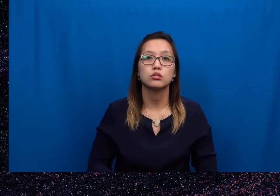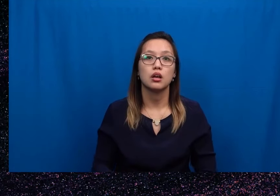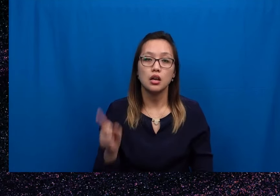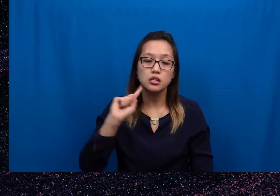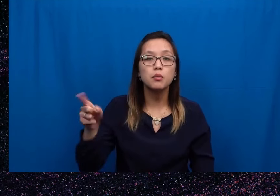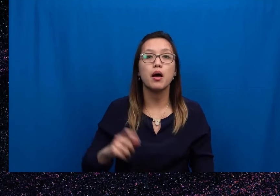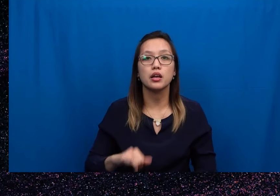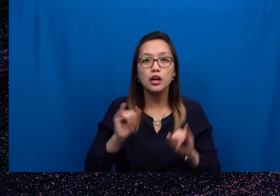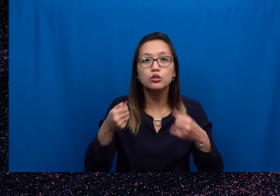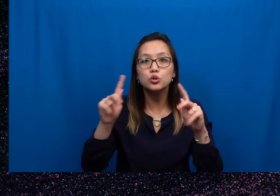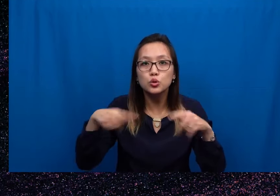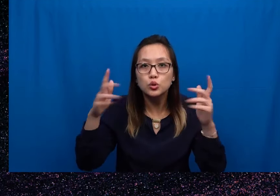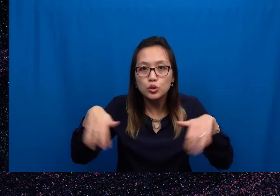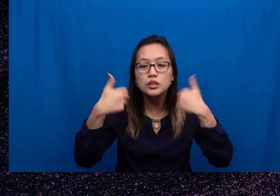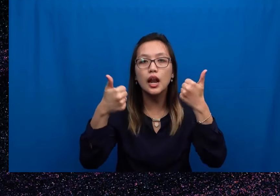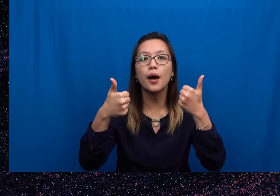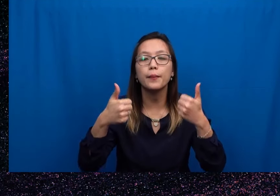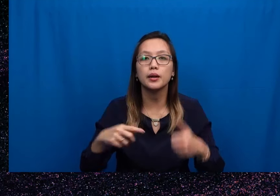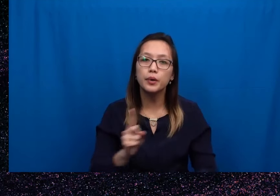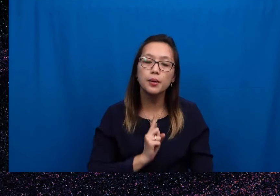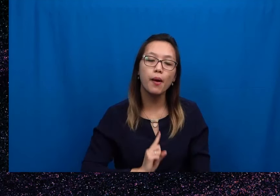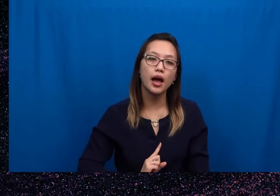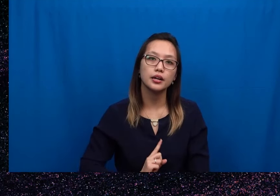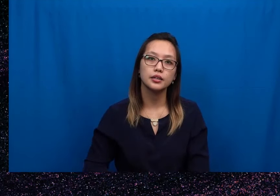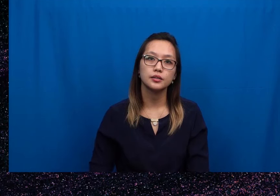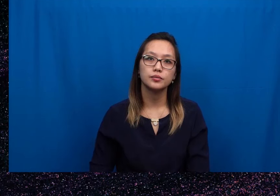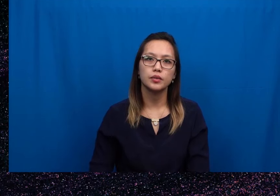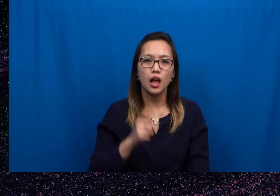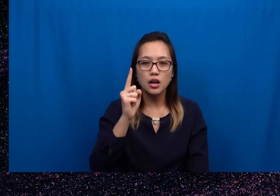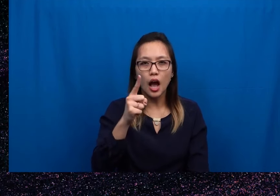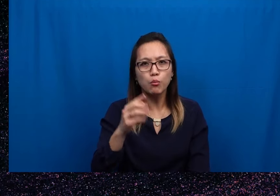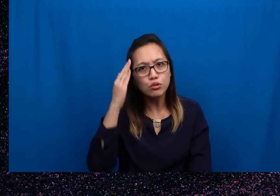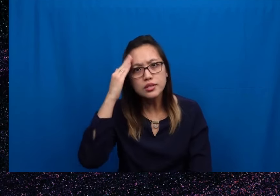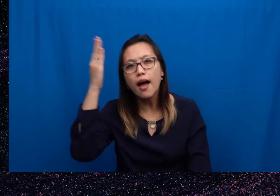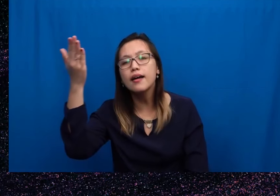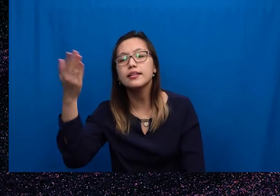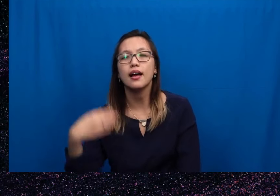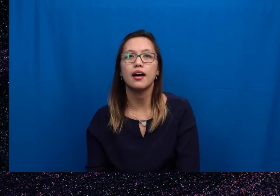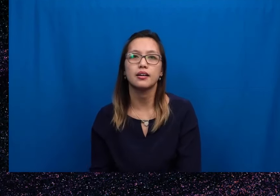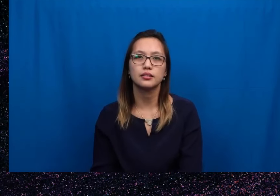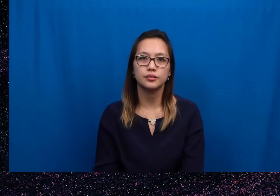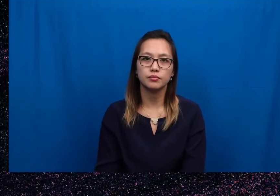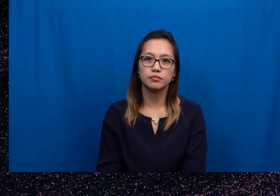pribadi. Dan saudara sadar bahwa hidupmu